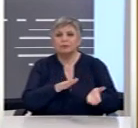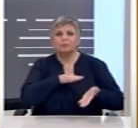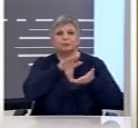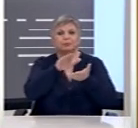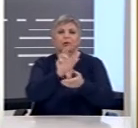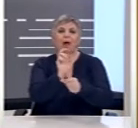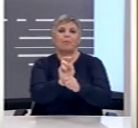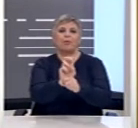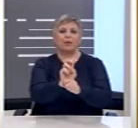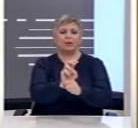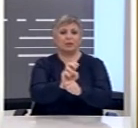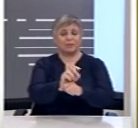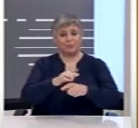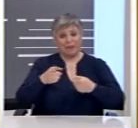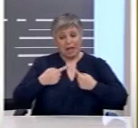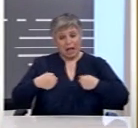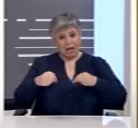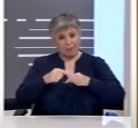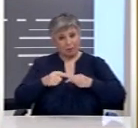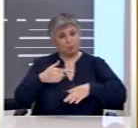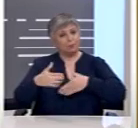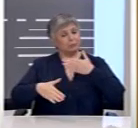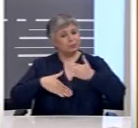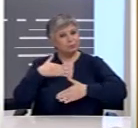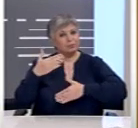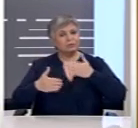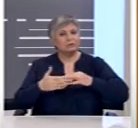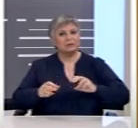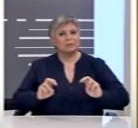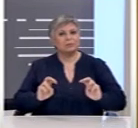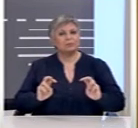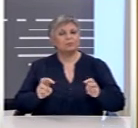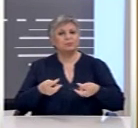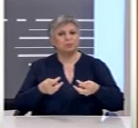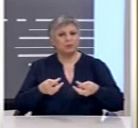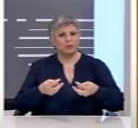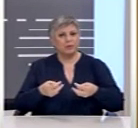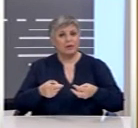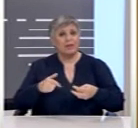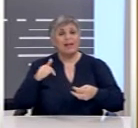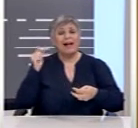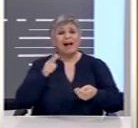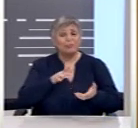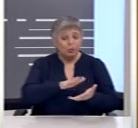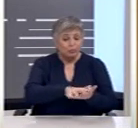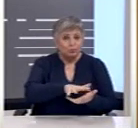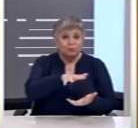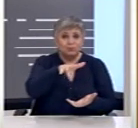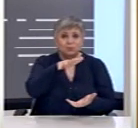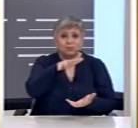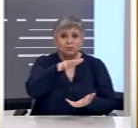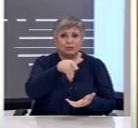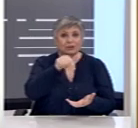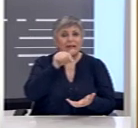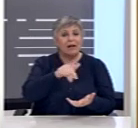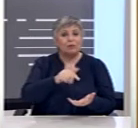Η Επιτροπή, προχωρώντας το έργο της, διαπίστωσε πως το κύριο σώμα του υλικού αποτελούν